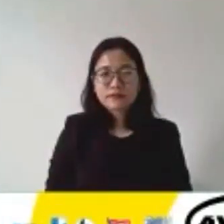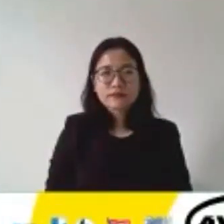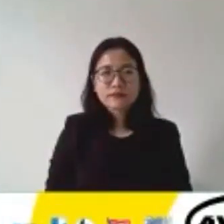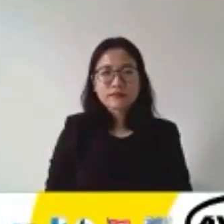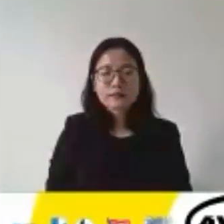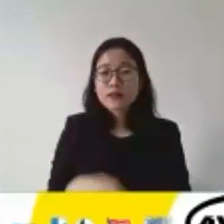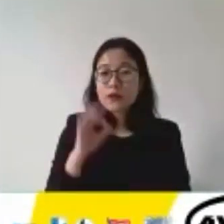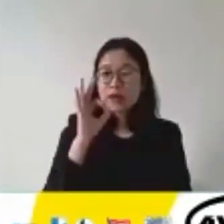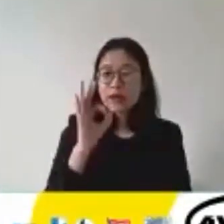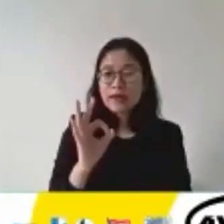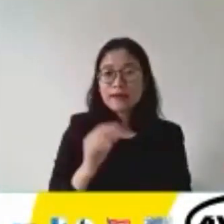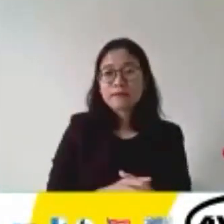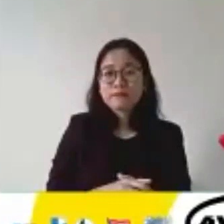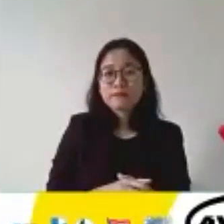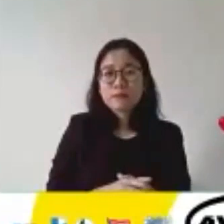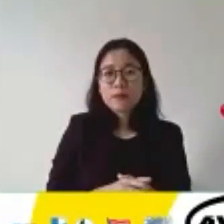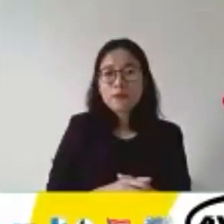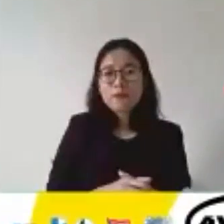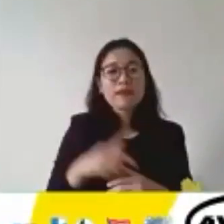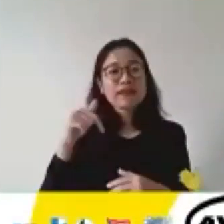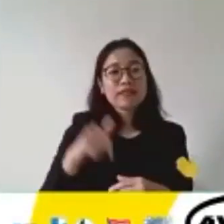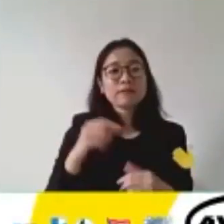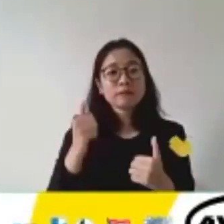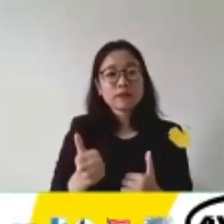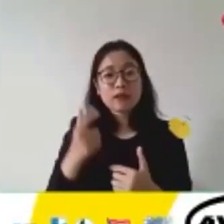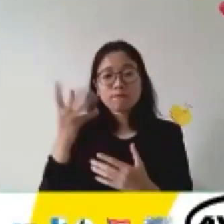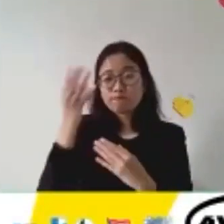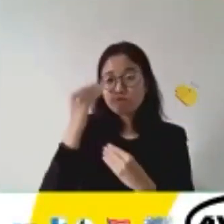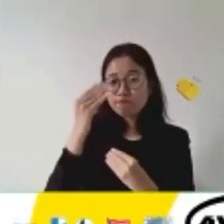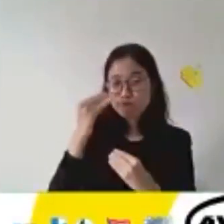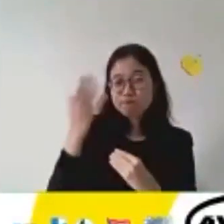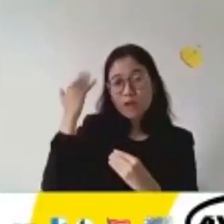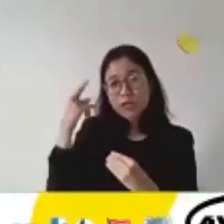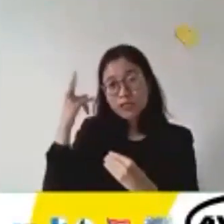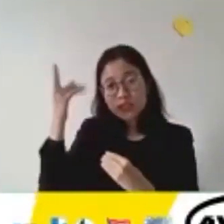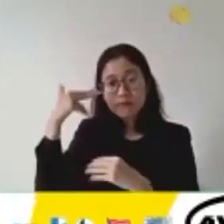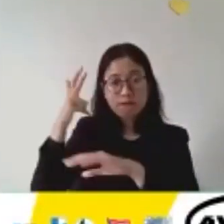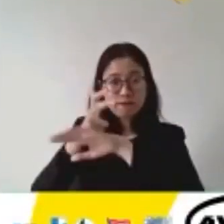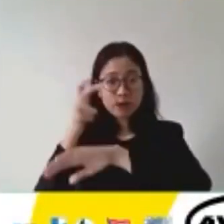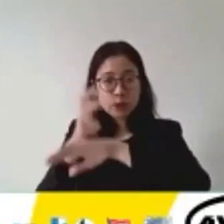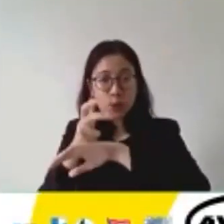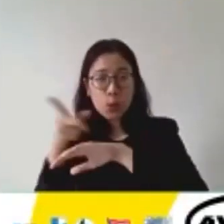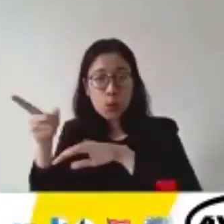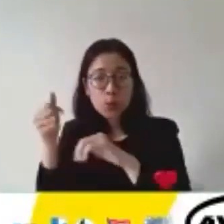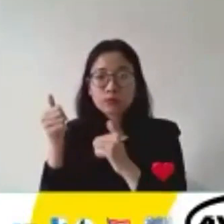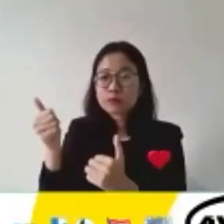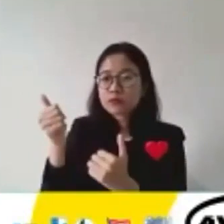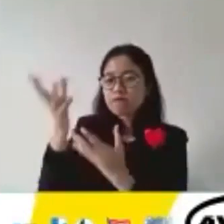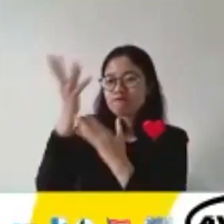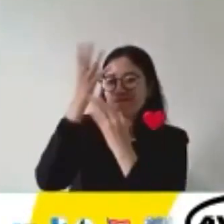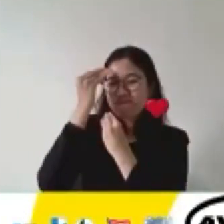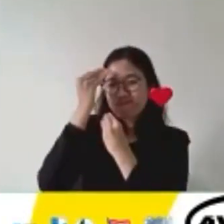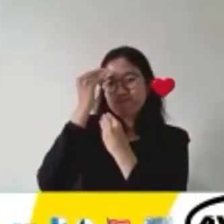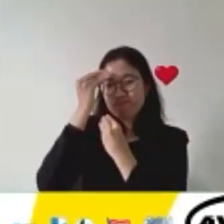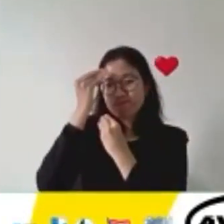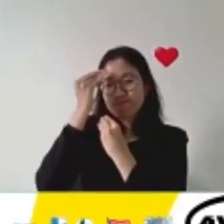Okay. So this kind of gives you an idea of both the wonderful work that the medical students are doing, focusing